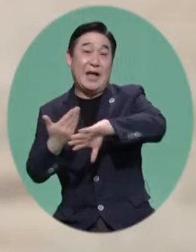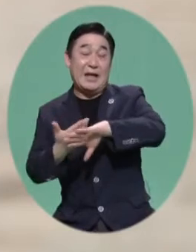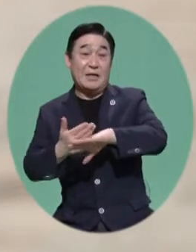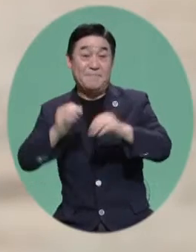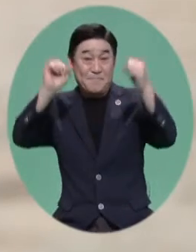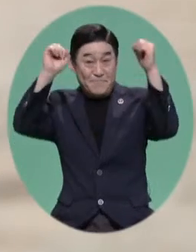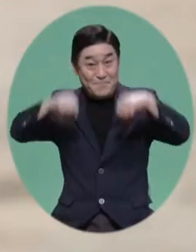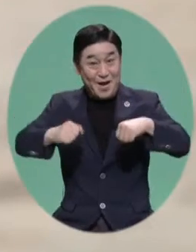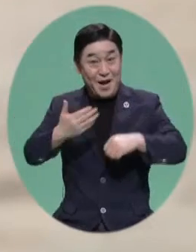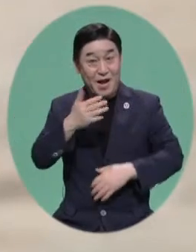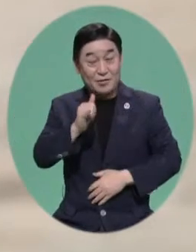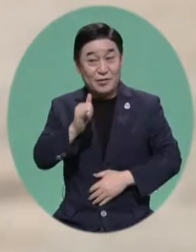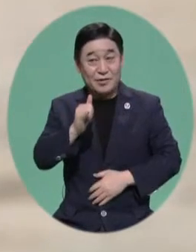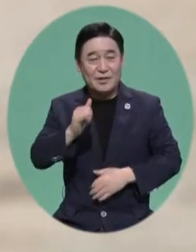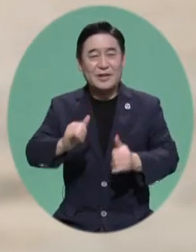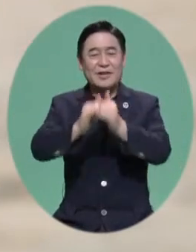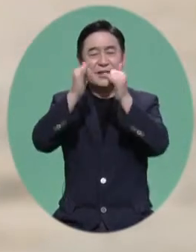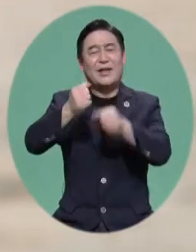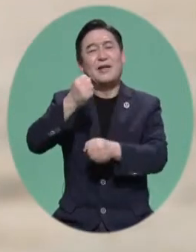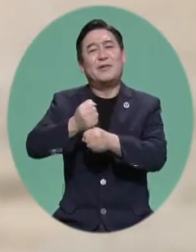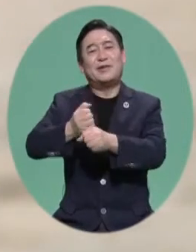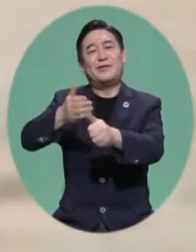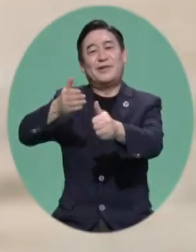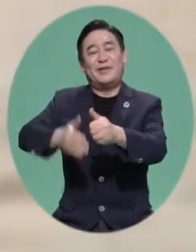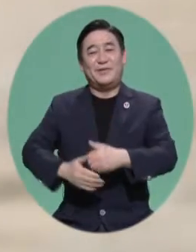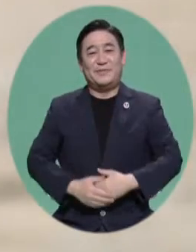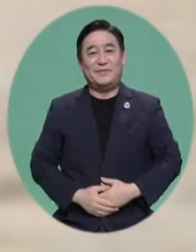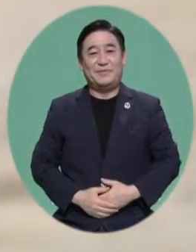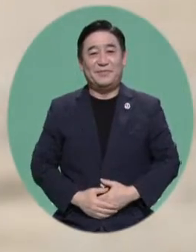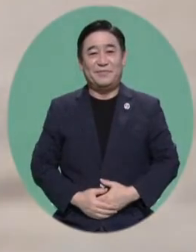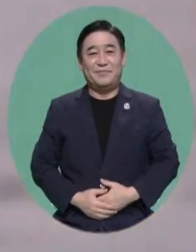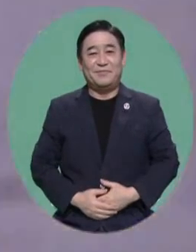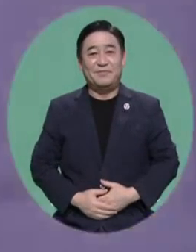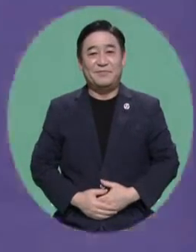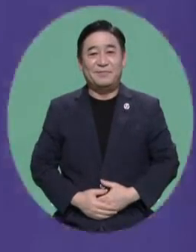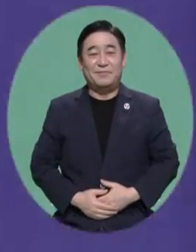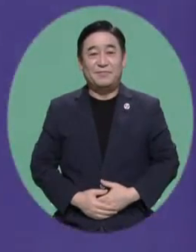인정 아시 사회도 만들었어요 생각합니다